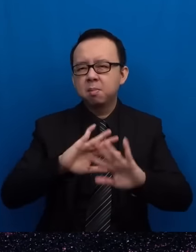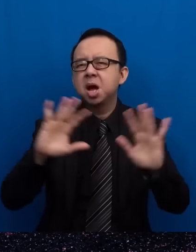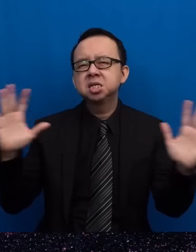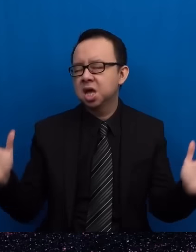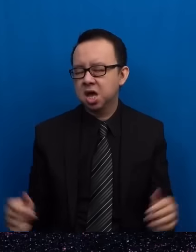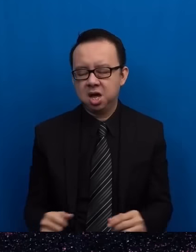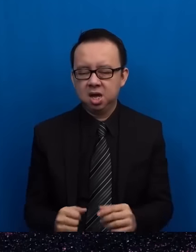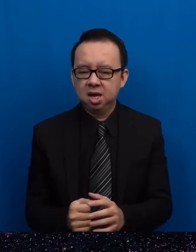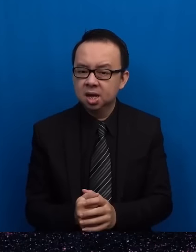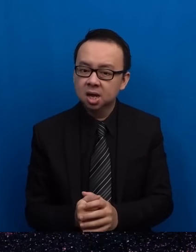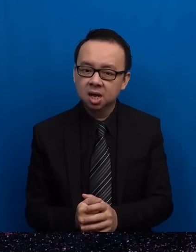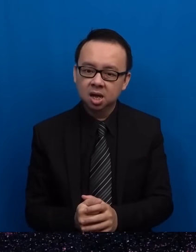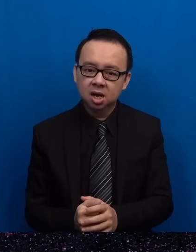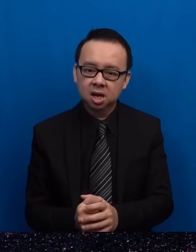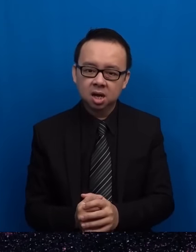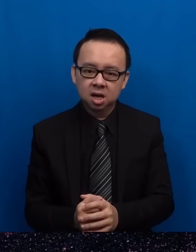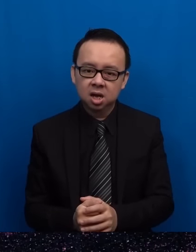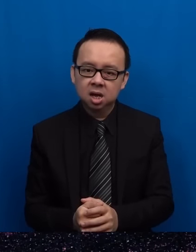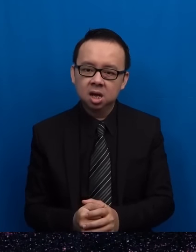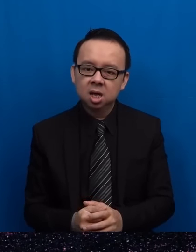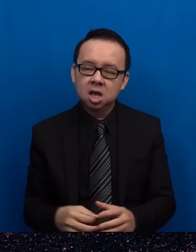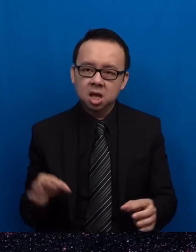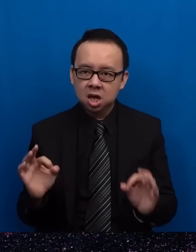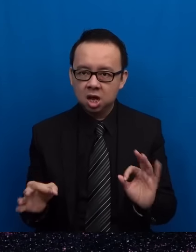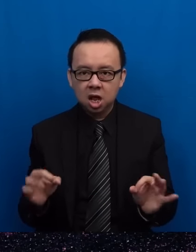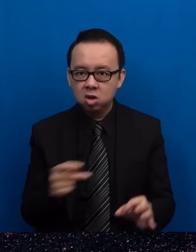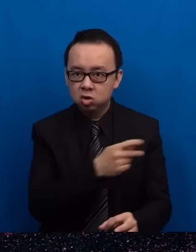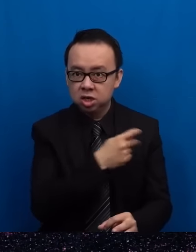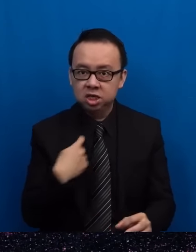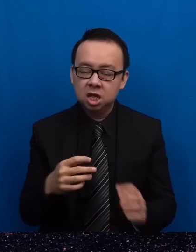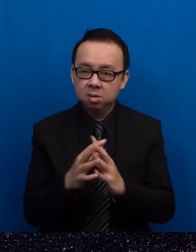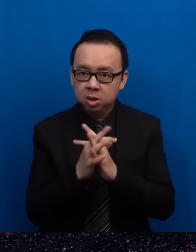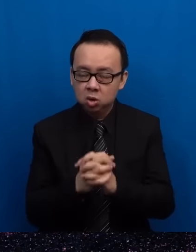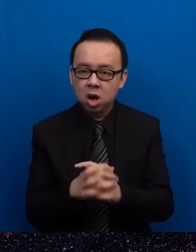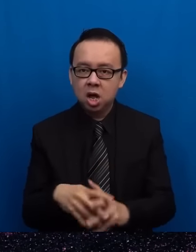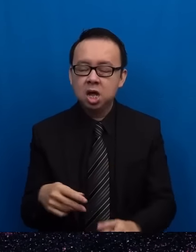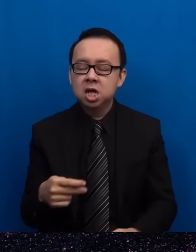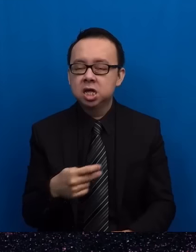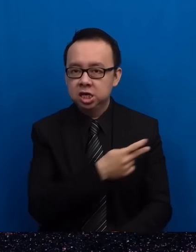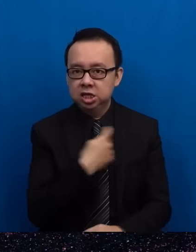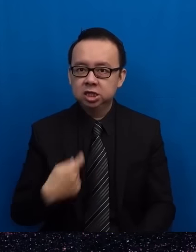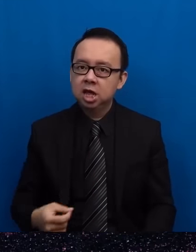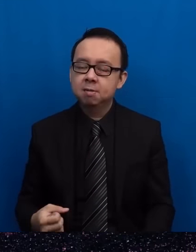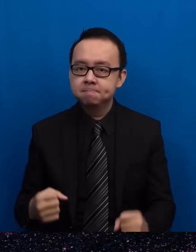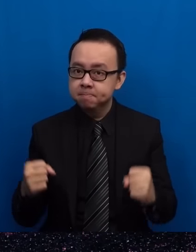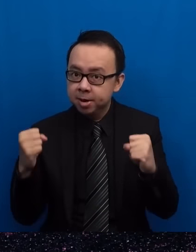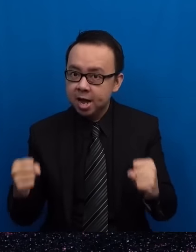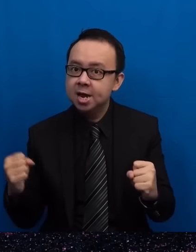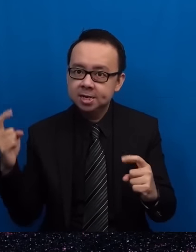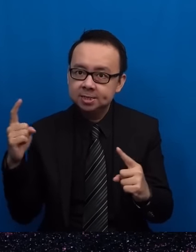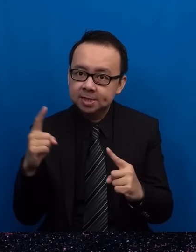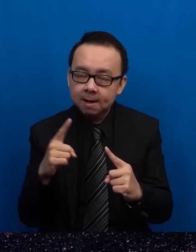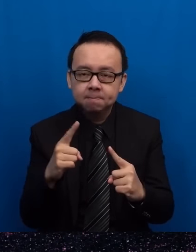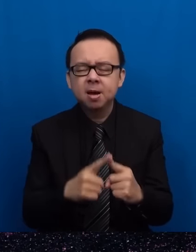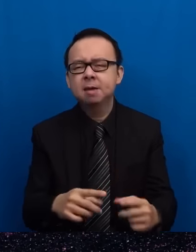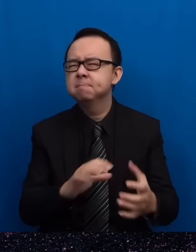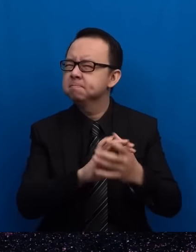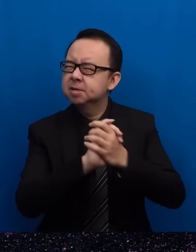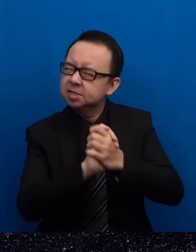dare go all the way. Kalau kita berani berdoa, berani sampai akhirnya, tetap percaya. Kalau nggak gitu jangan